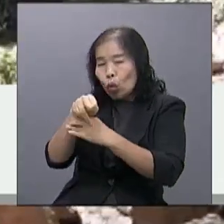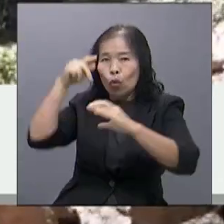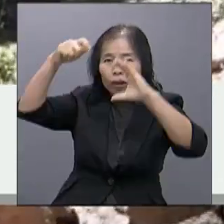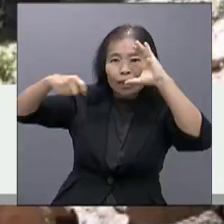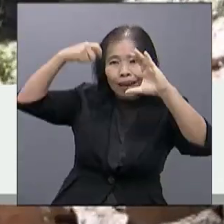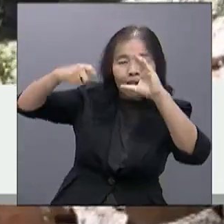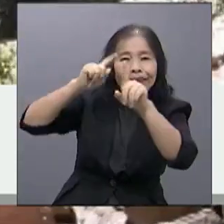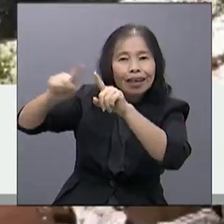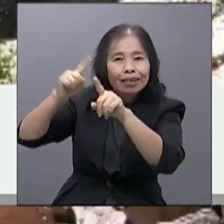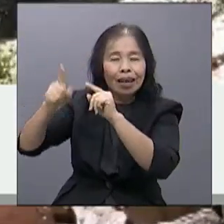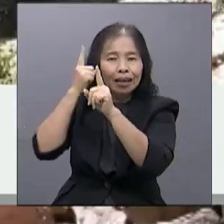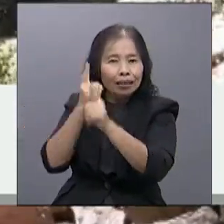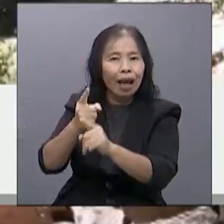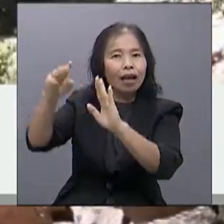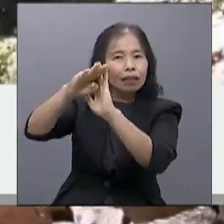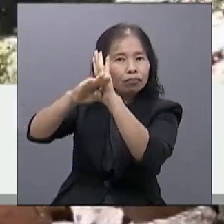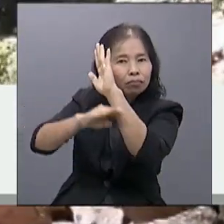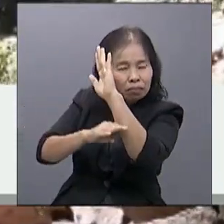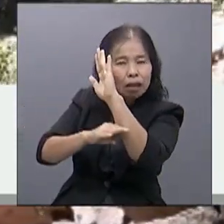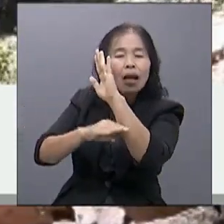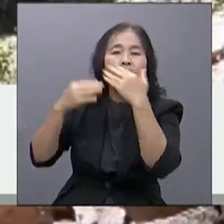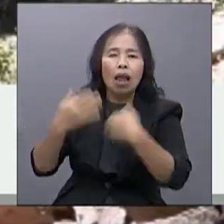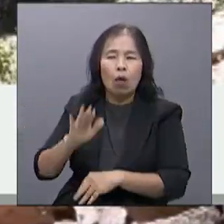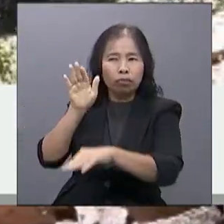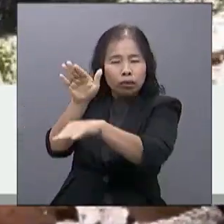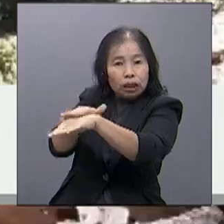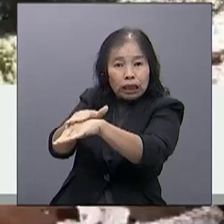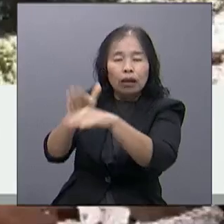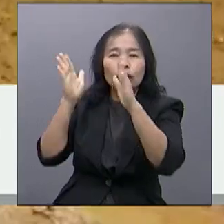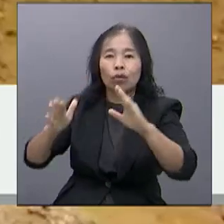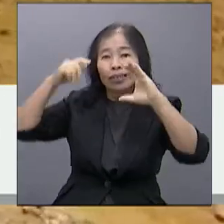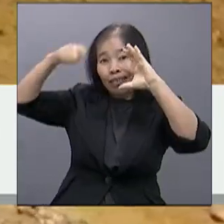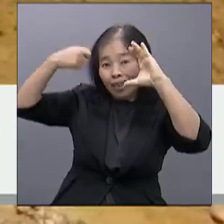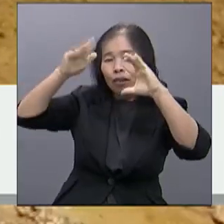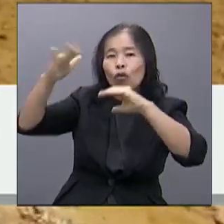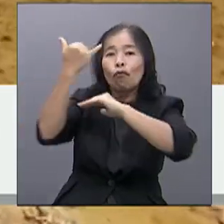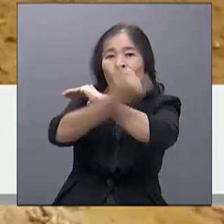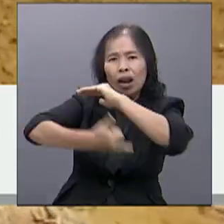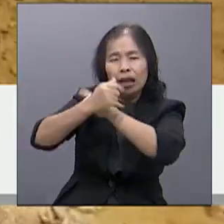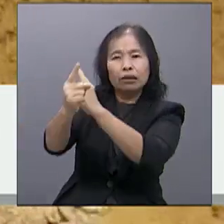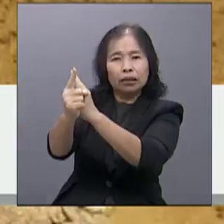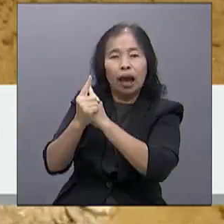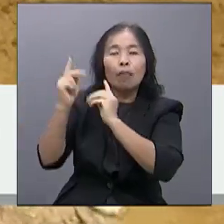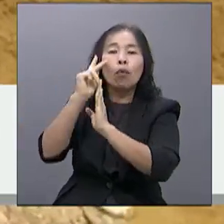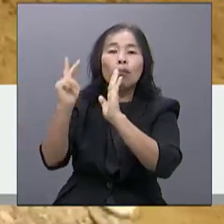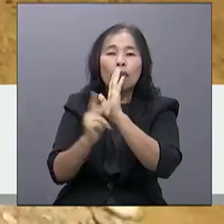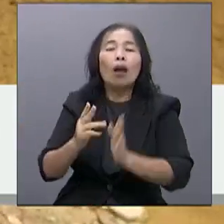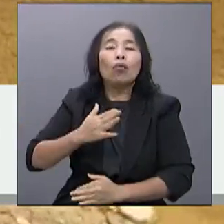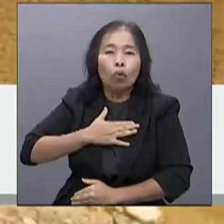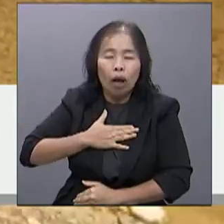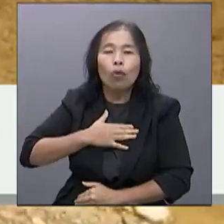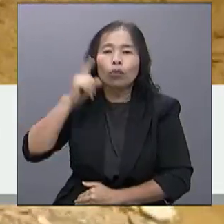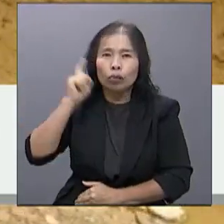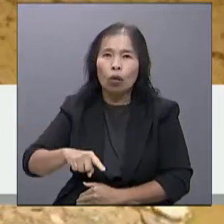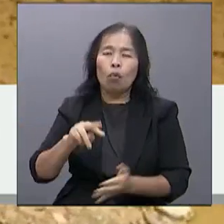ระเบียบที่กำหนดอย่างเคร่งครัดกำชับให้กองถ่ายภาพยนตร์ปฏิบัติบตามกฎหมายและระเบียบที่เกี่ยวข้องก็คือจะต้อง